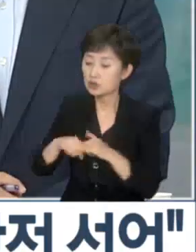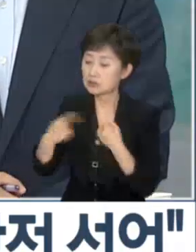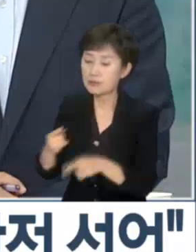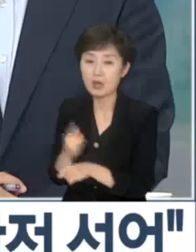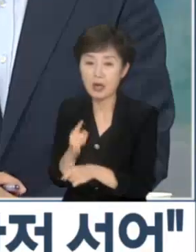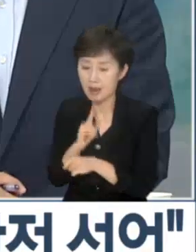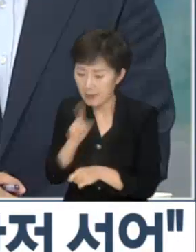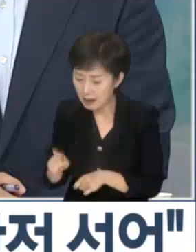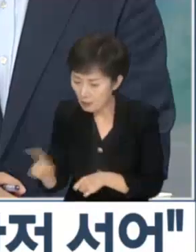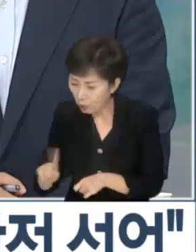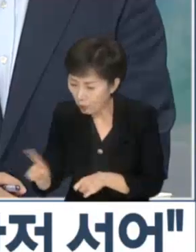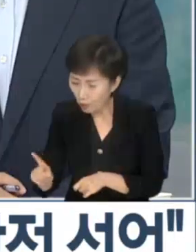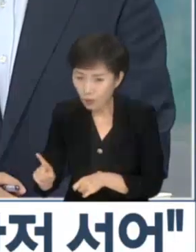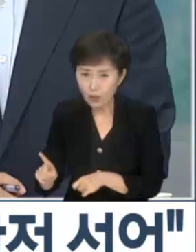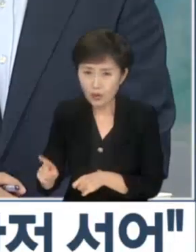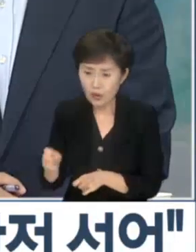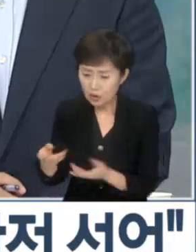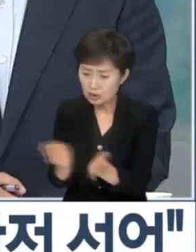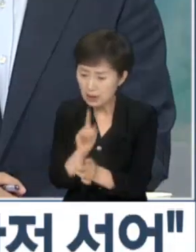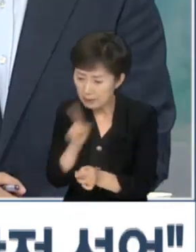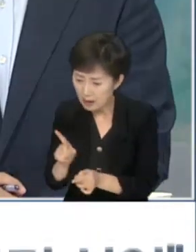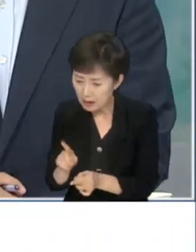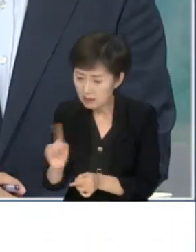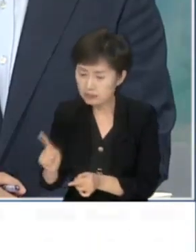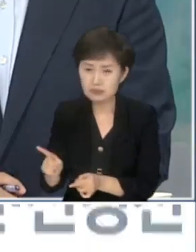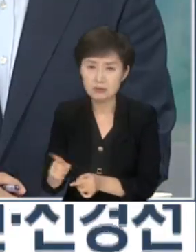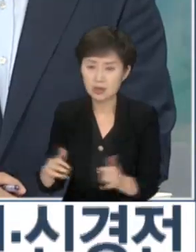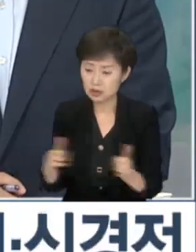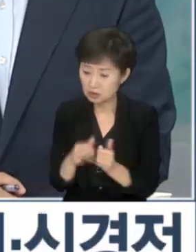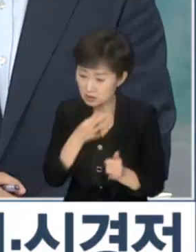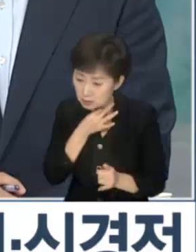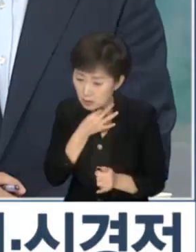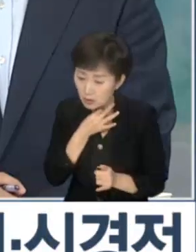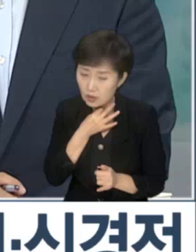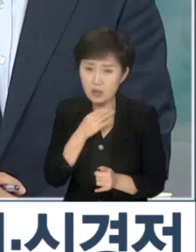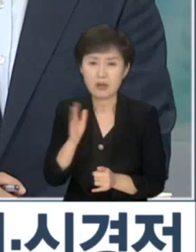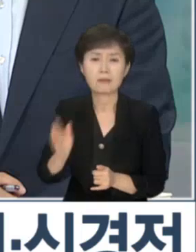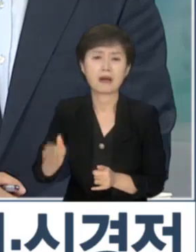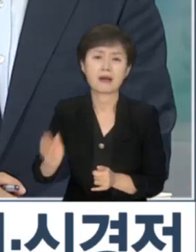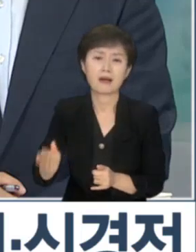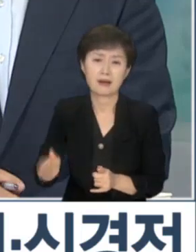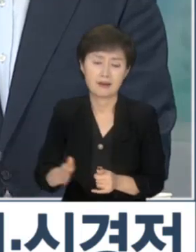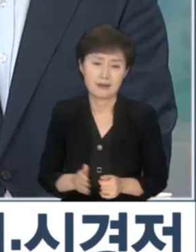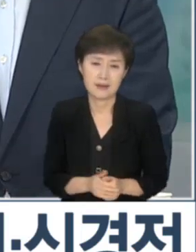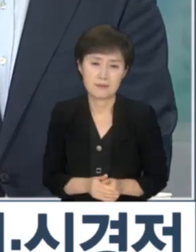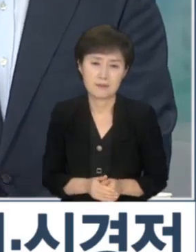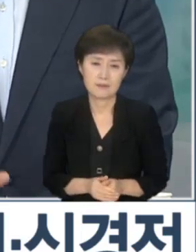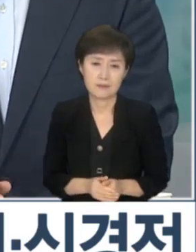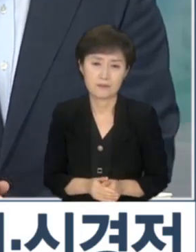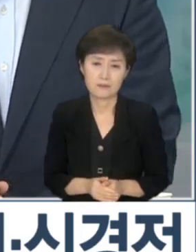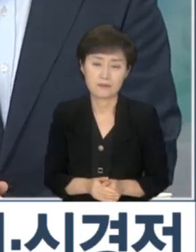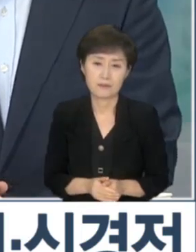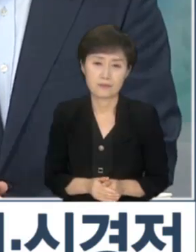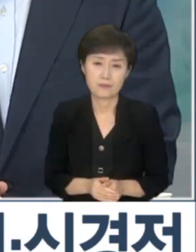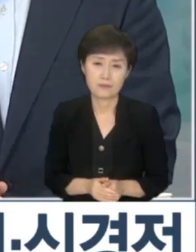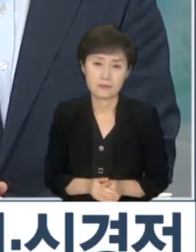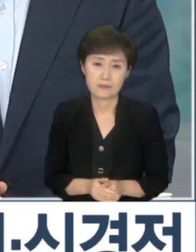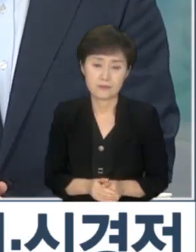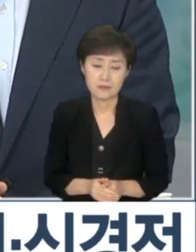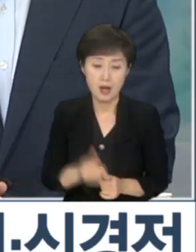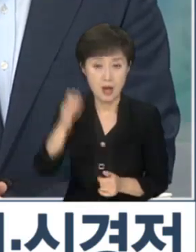하던데요 정말 전쟁하자는 얘기밖에 더 되겠습니까 우리가 전쟁 당사자가